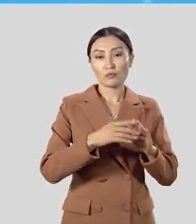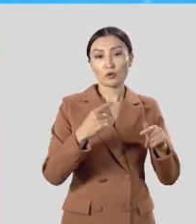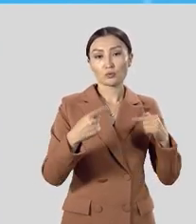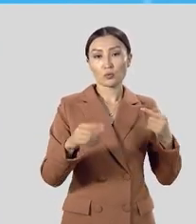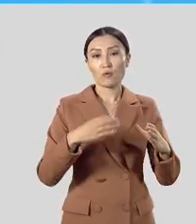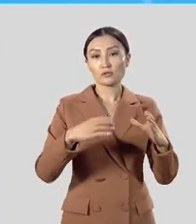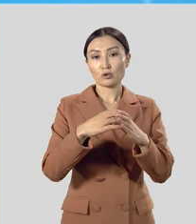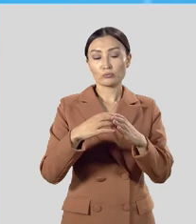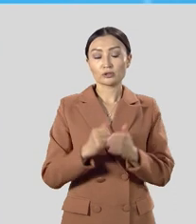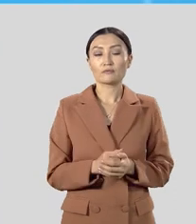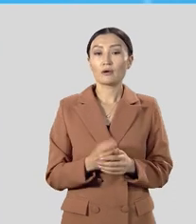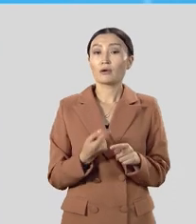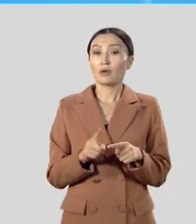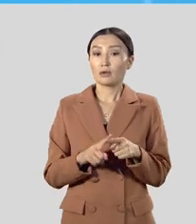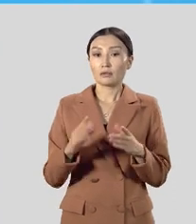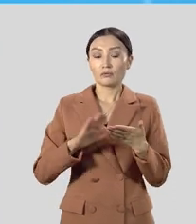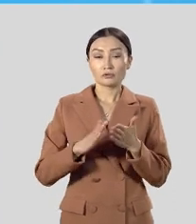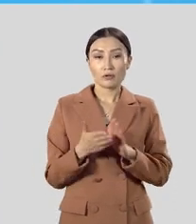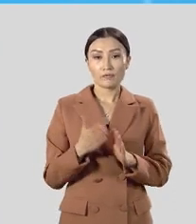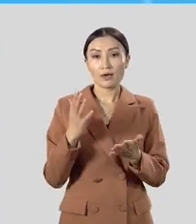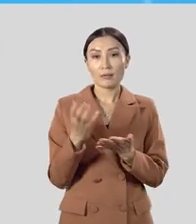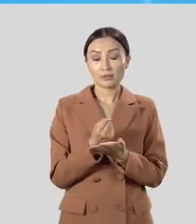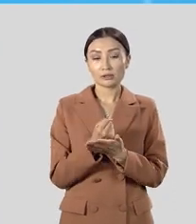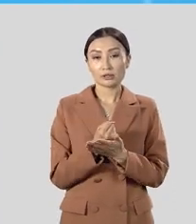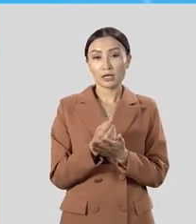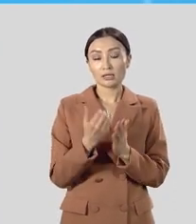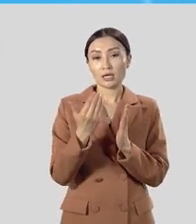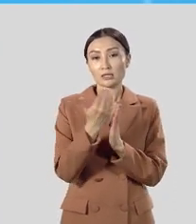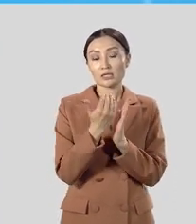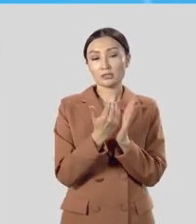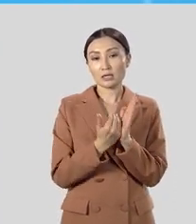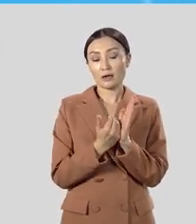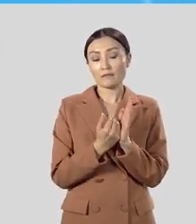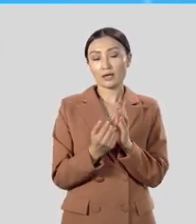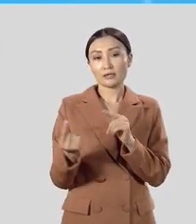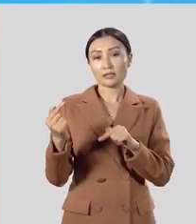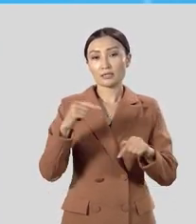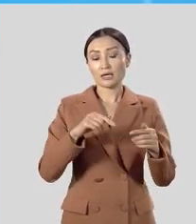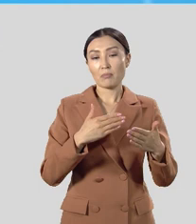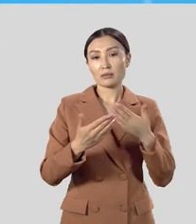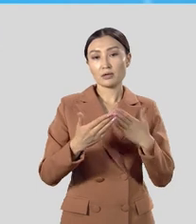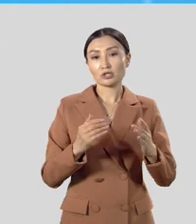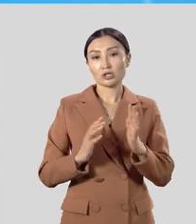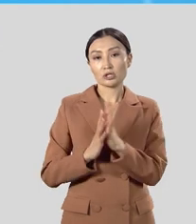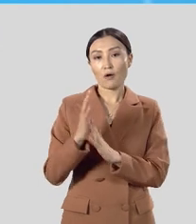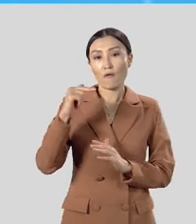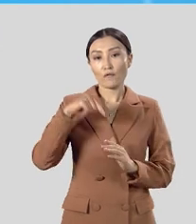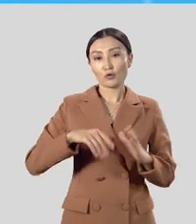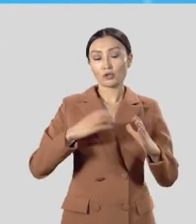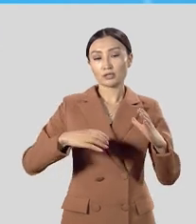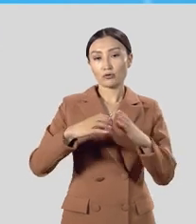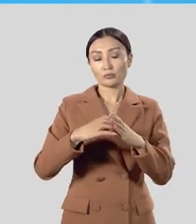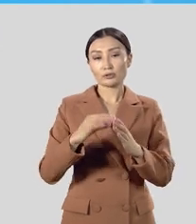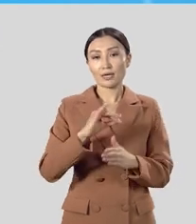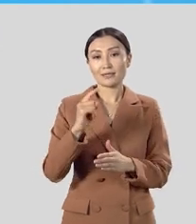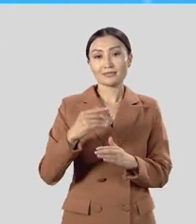другого сообщества. Эти условия определяют видовой состав и систему взаимоотношений растений внутри сообщества